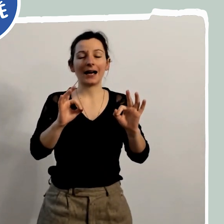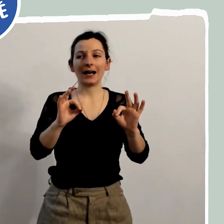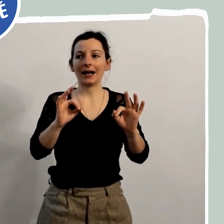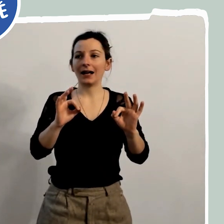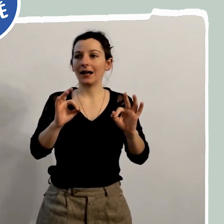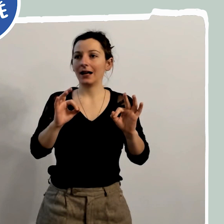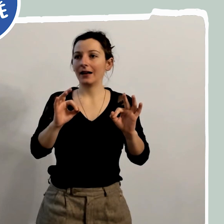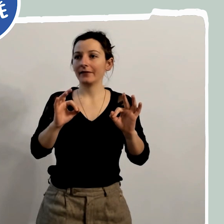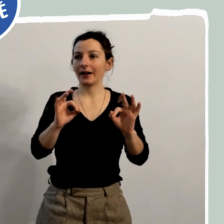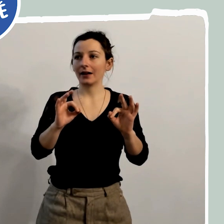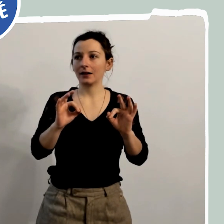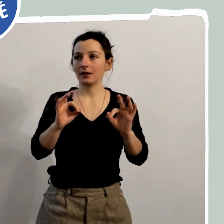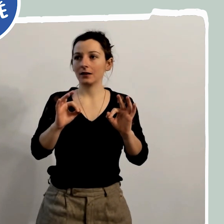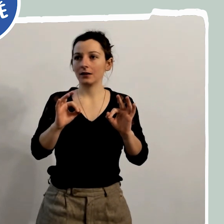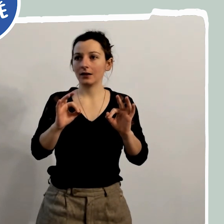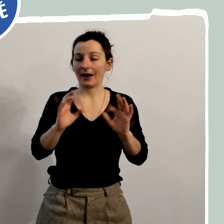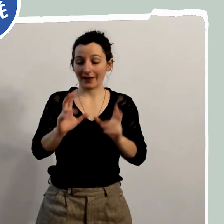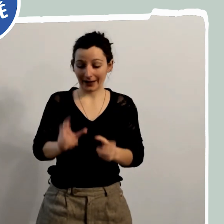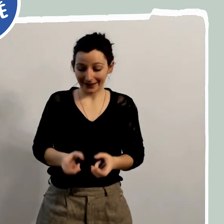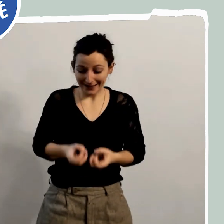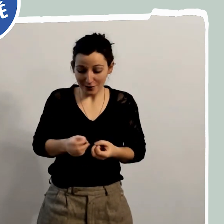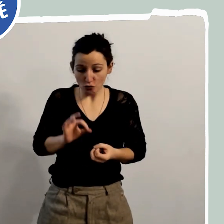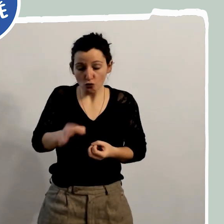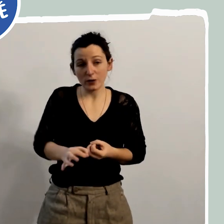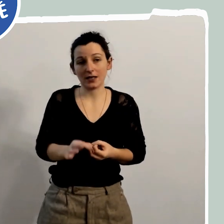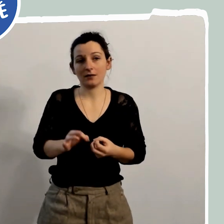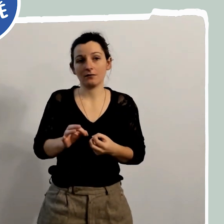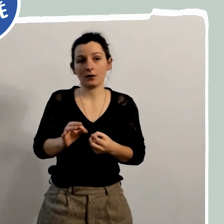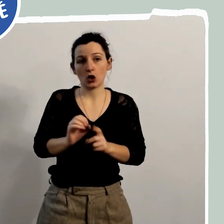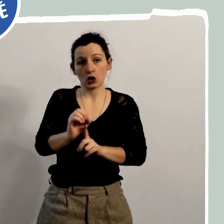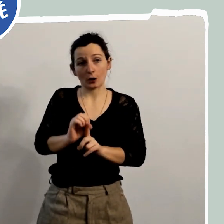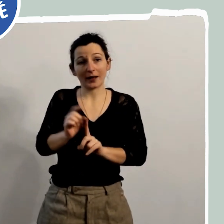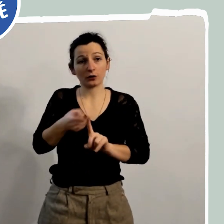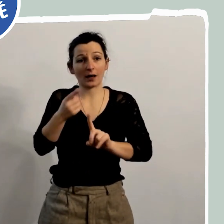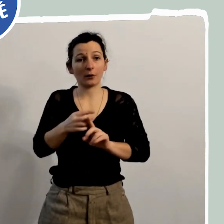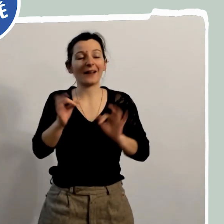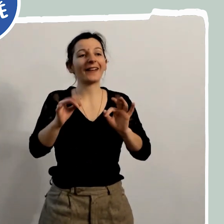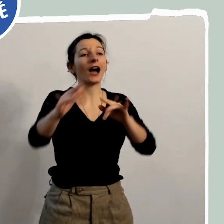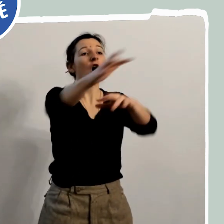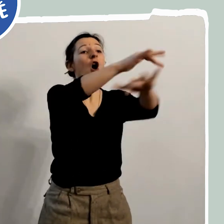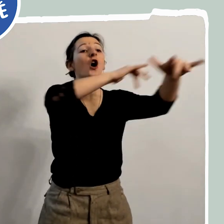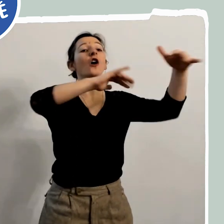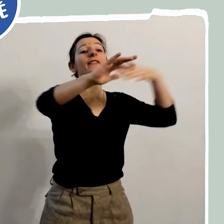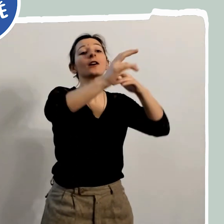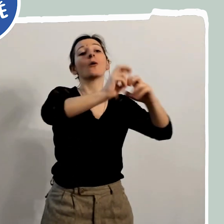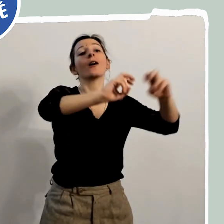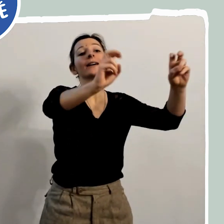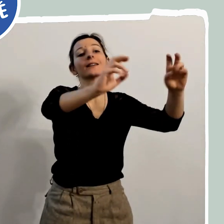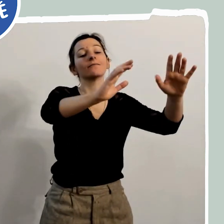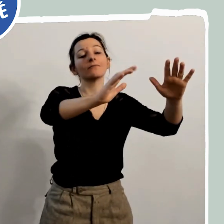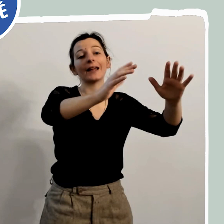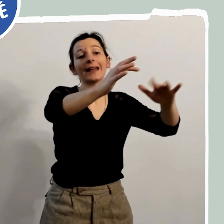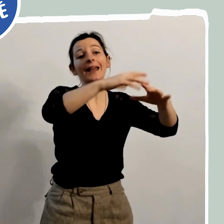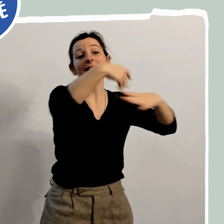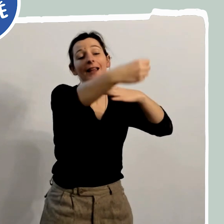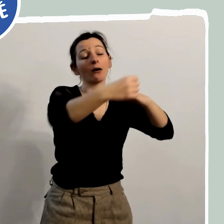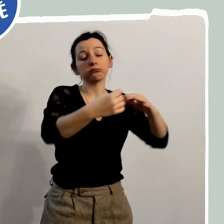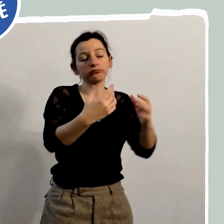d'un petit espace, l'espace du testicule, ça peut avoir un impact. Donc la température élevée, ça fait pas bon ménage avec la production de